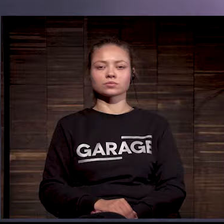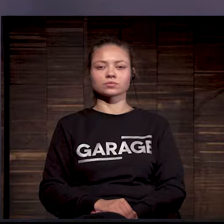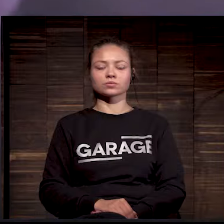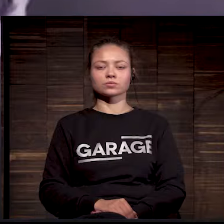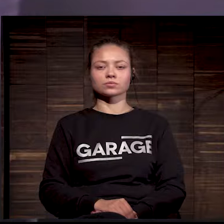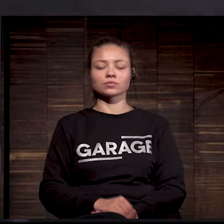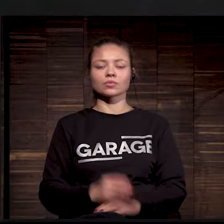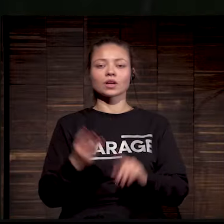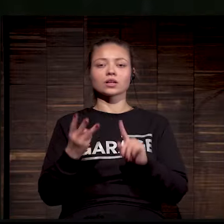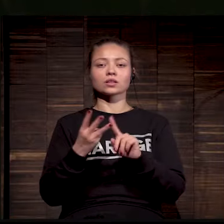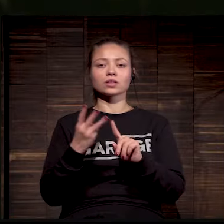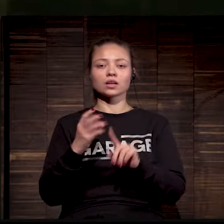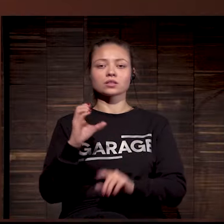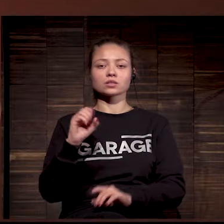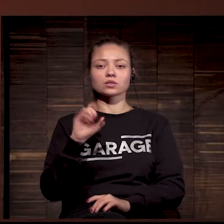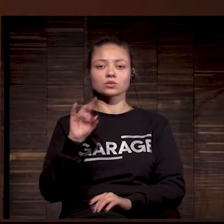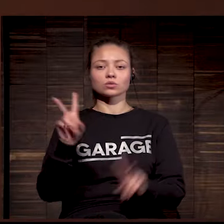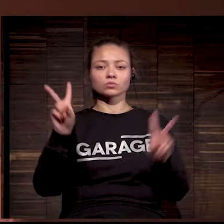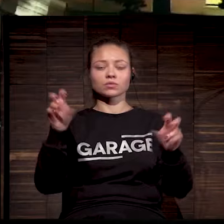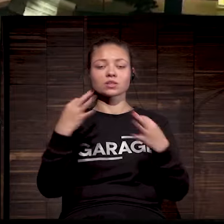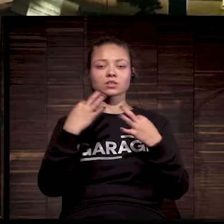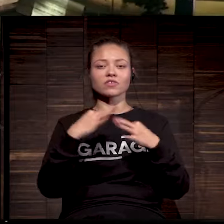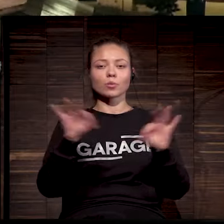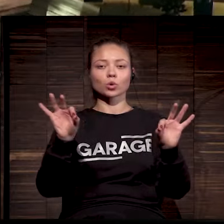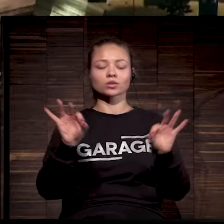3 сезон свобода